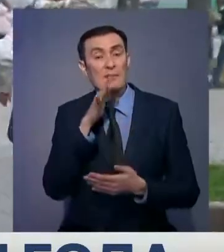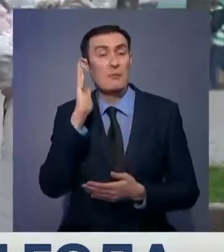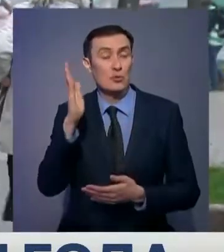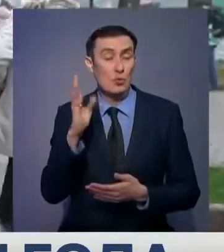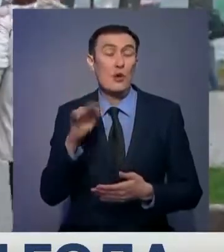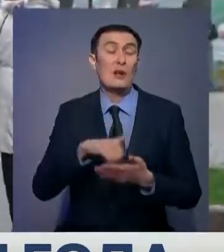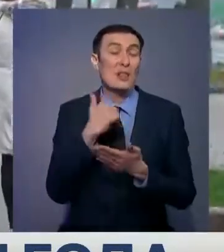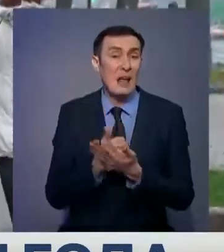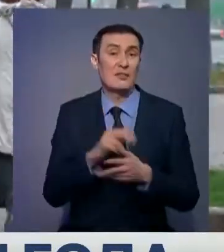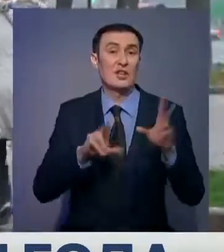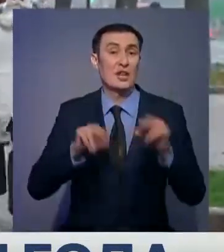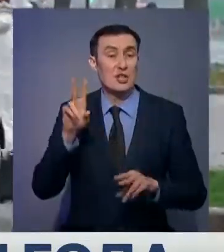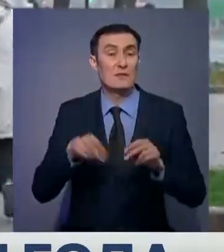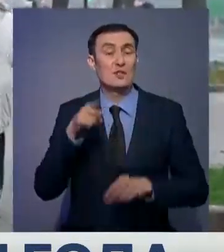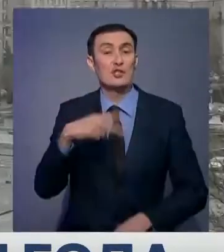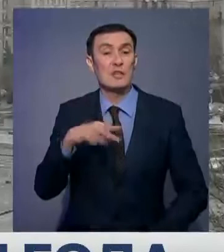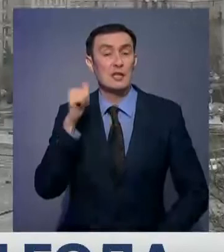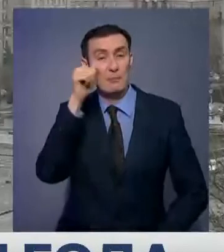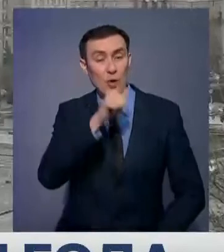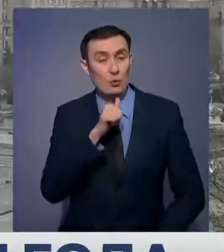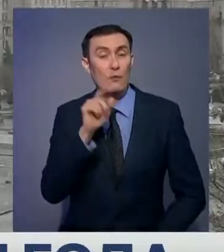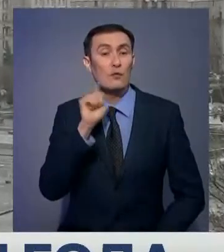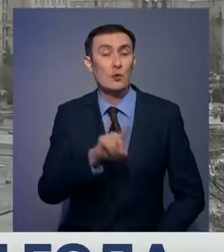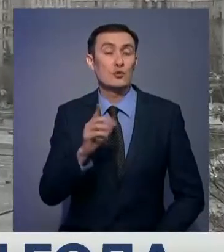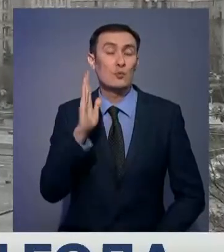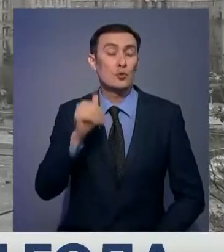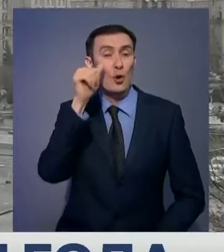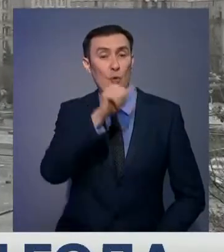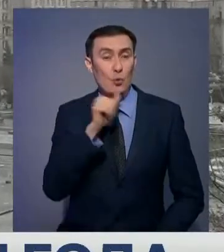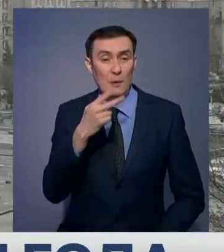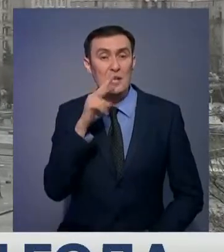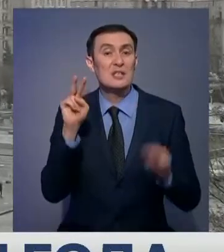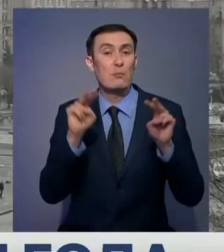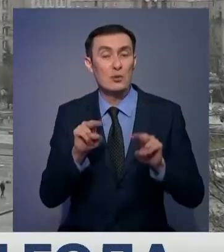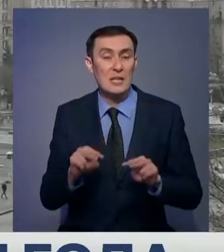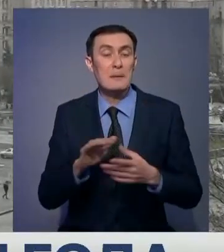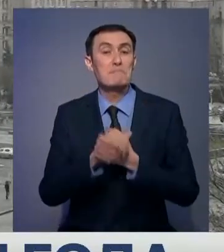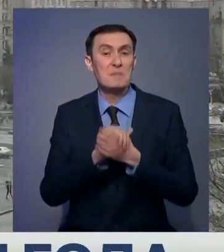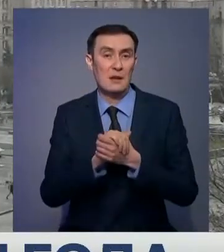пожалуй, главная надежда в грядущем 2020 в том, что он станет годом соблюдения мира в